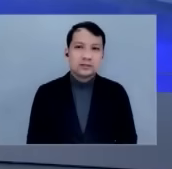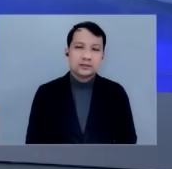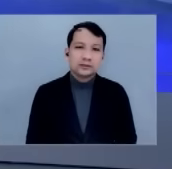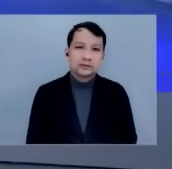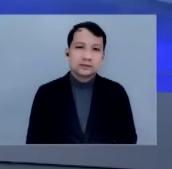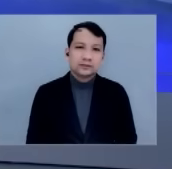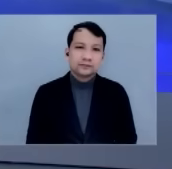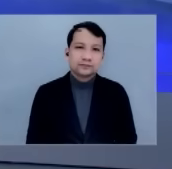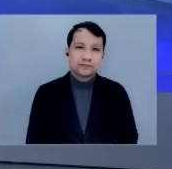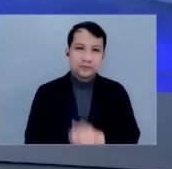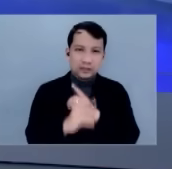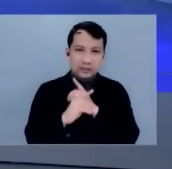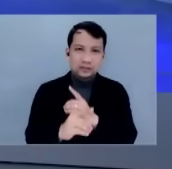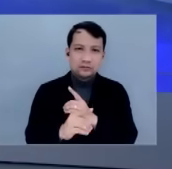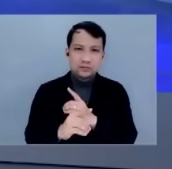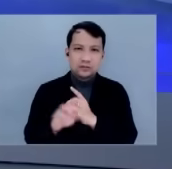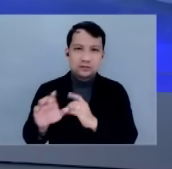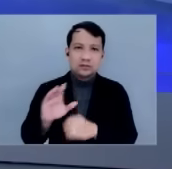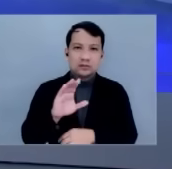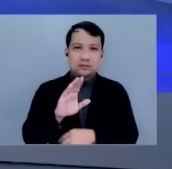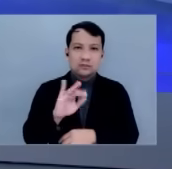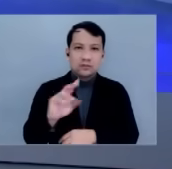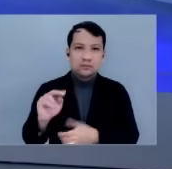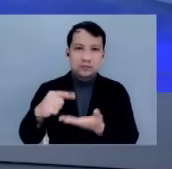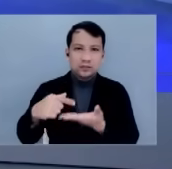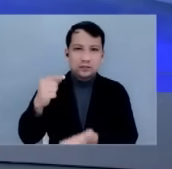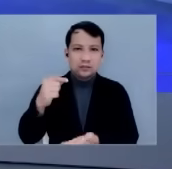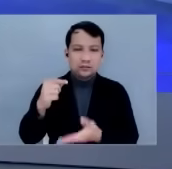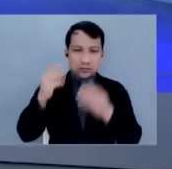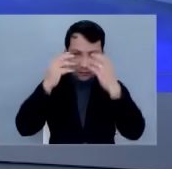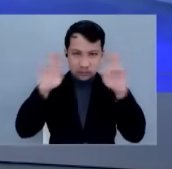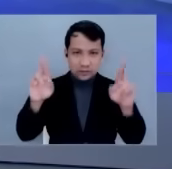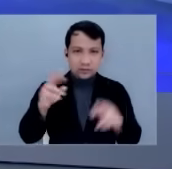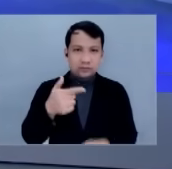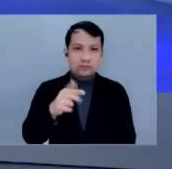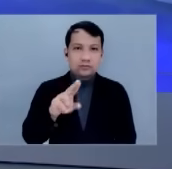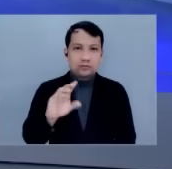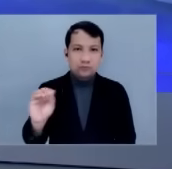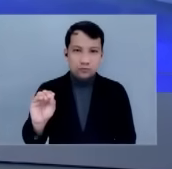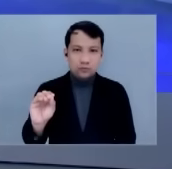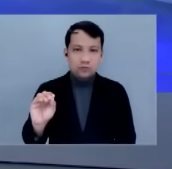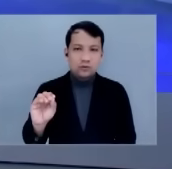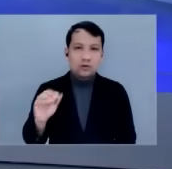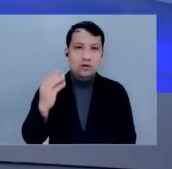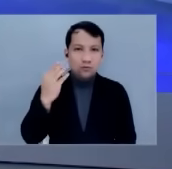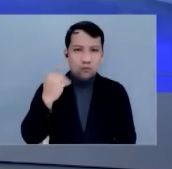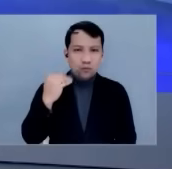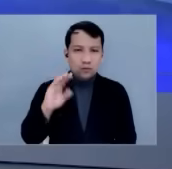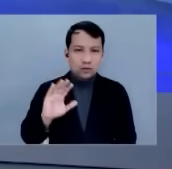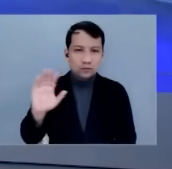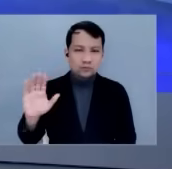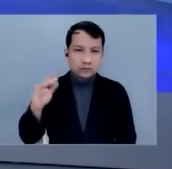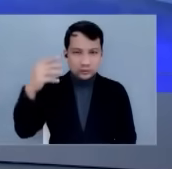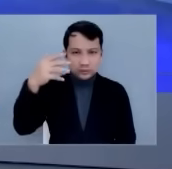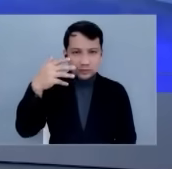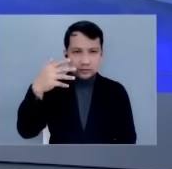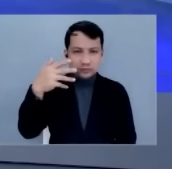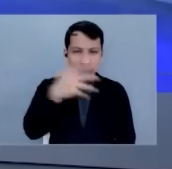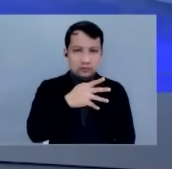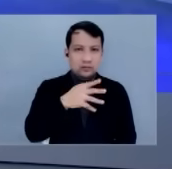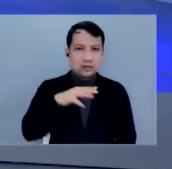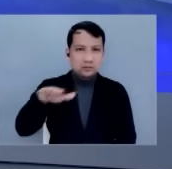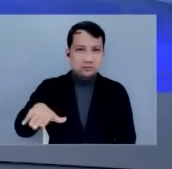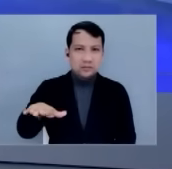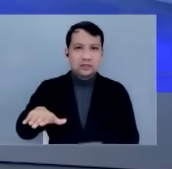Dinipensa ng mga taga Bamban Tarlac si Mayor Alice Guo sa gitna ng isyu ng alkalde sa kanyang citizenship. Bata pa lang daw si Mayor